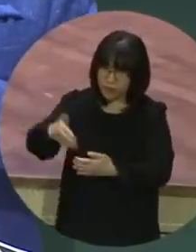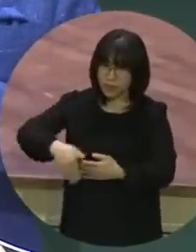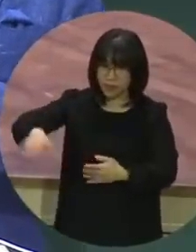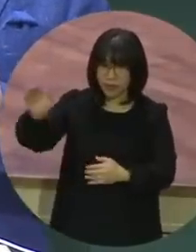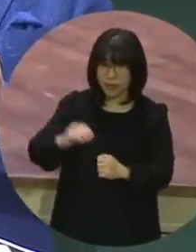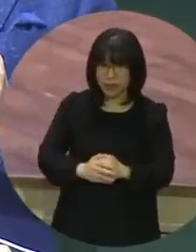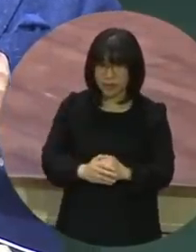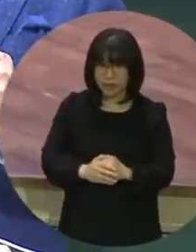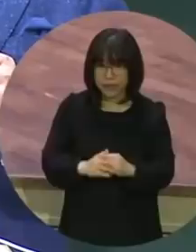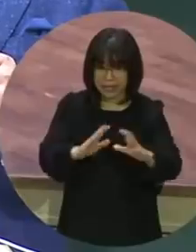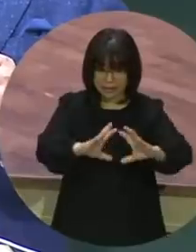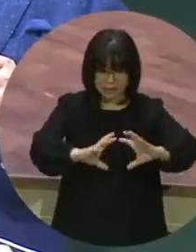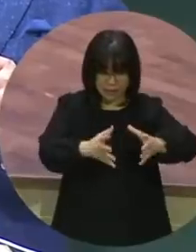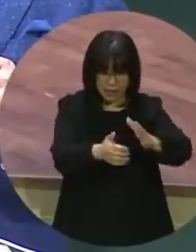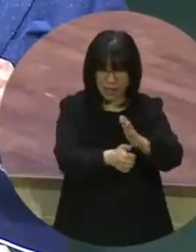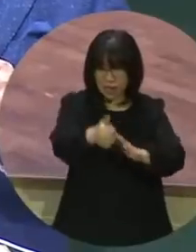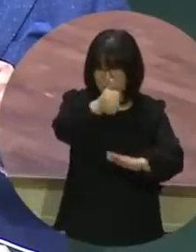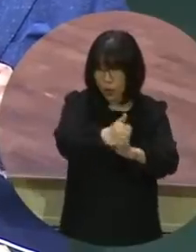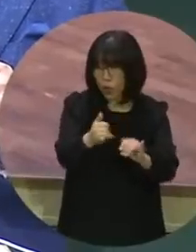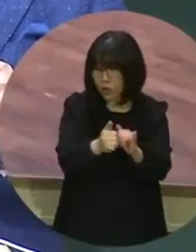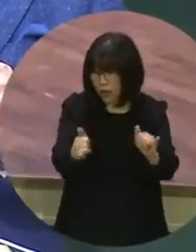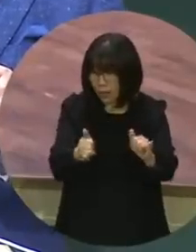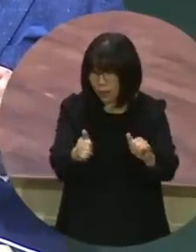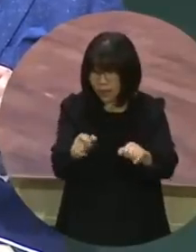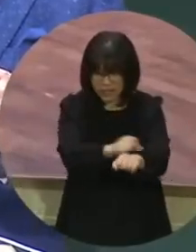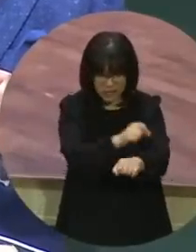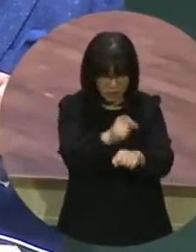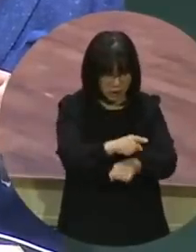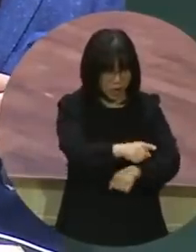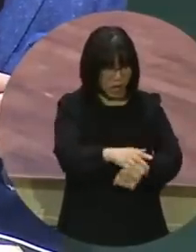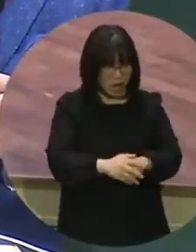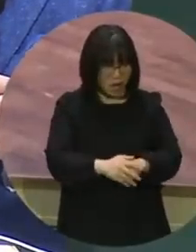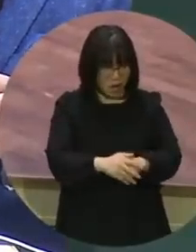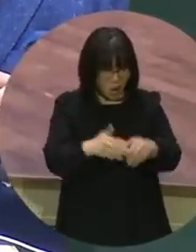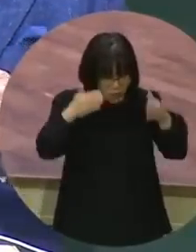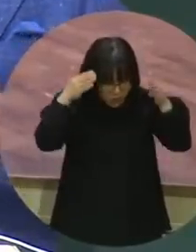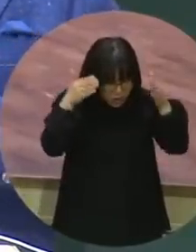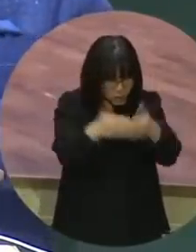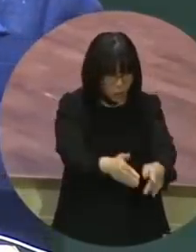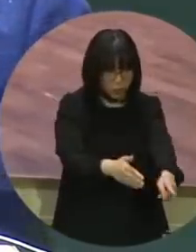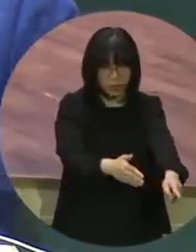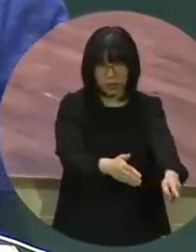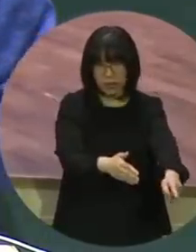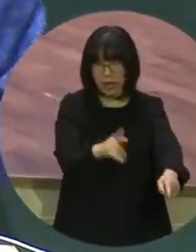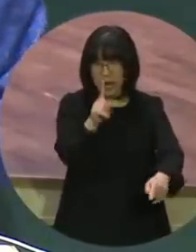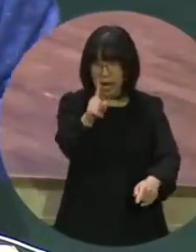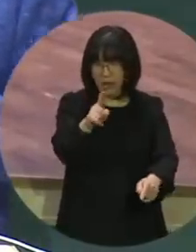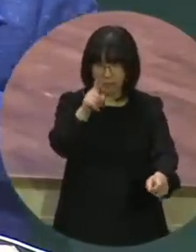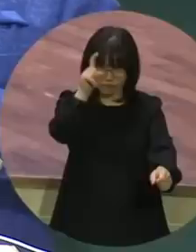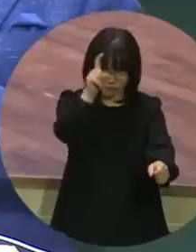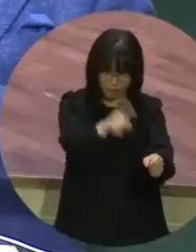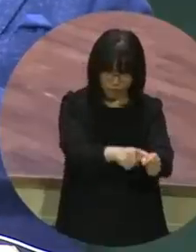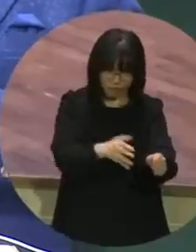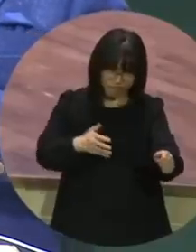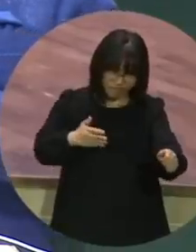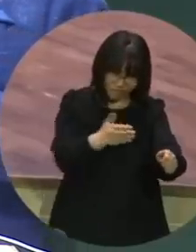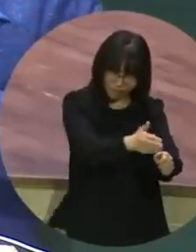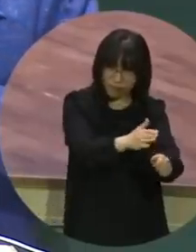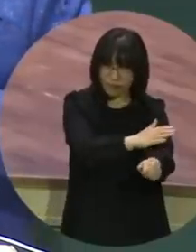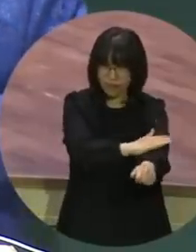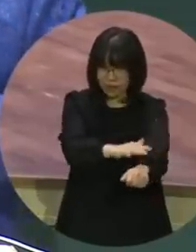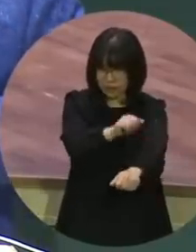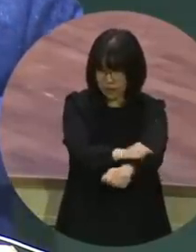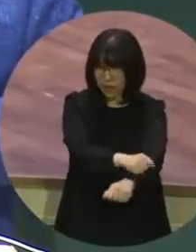성공한 사람들 특징이 오직이에요. 미쳐야 된다. 미쳐야 돼. 한마디로 미쳐야 돼요.